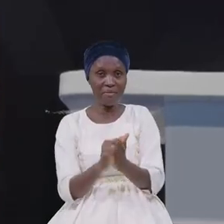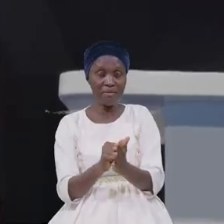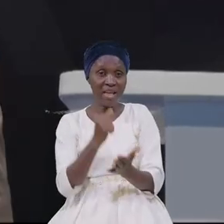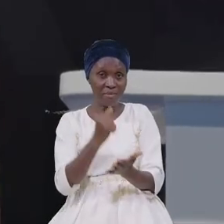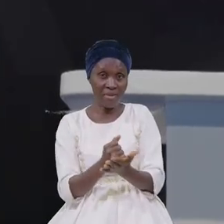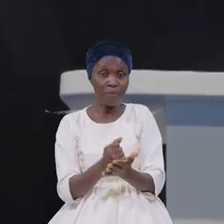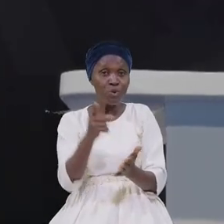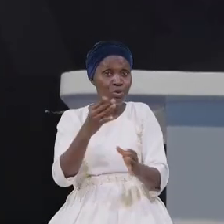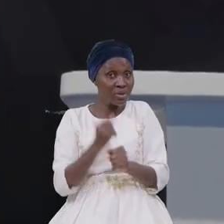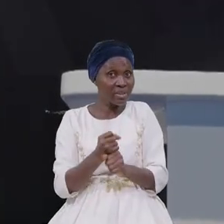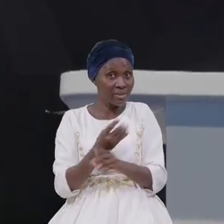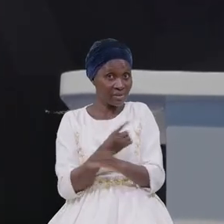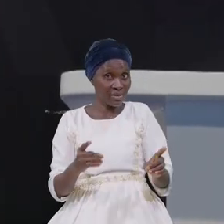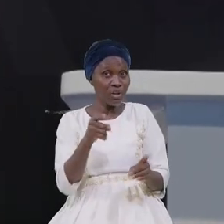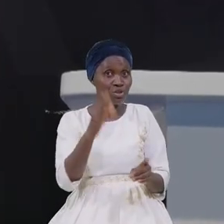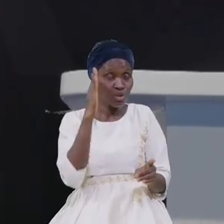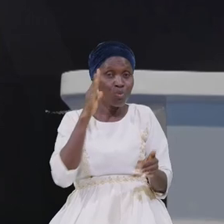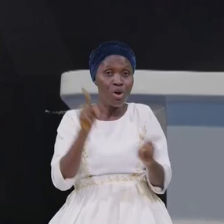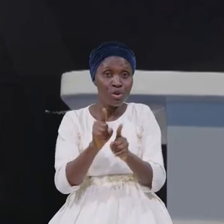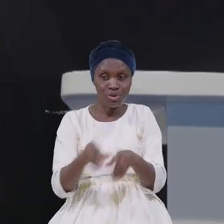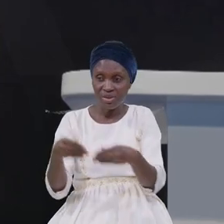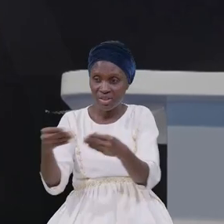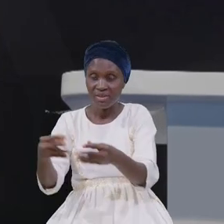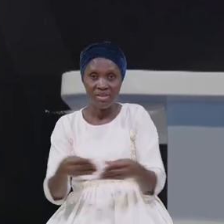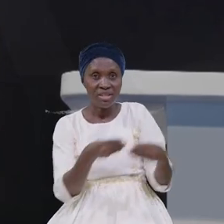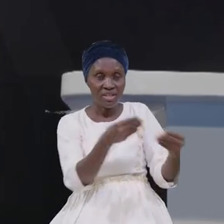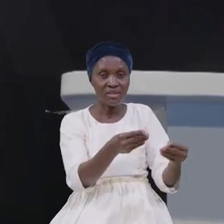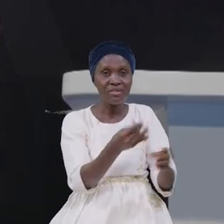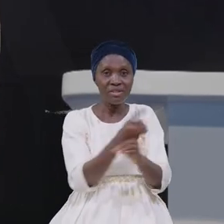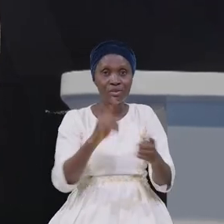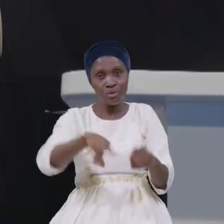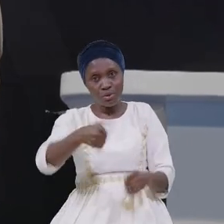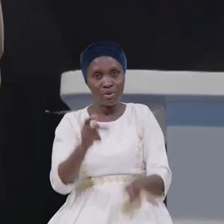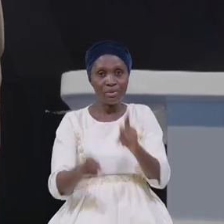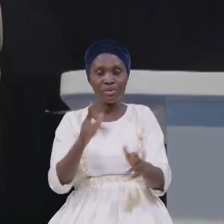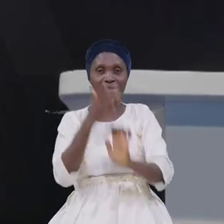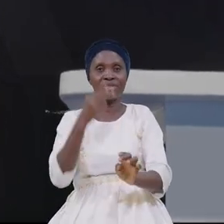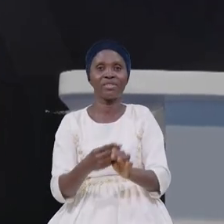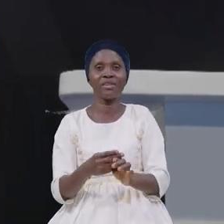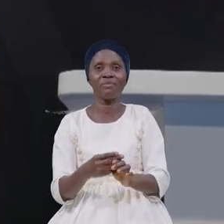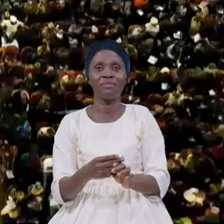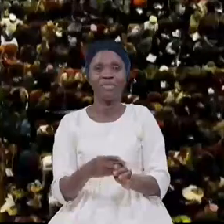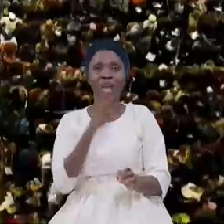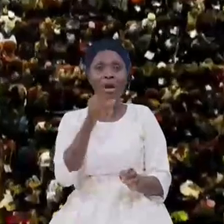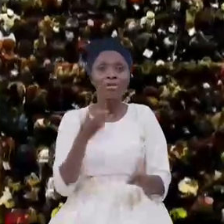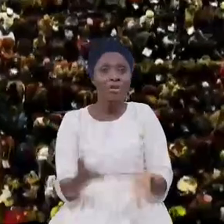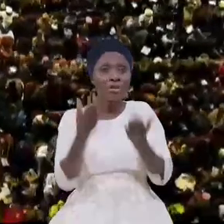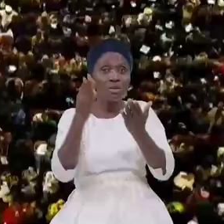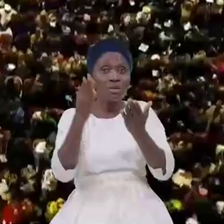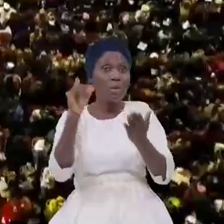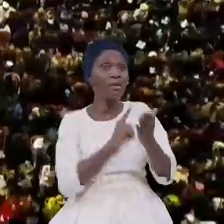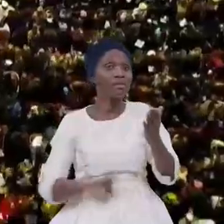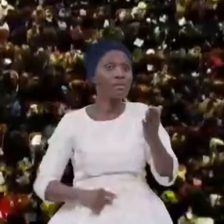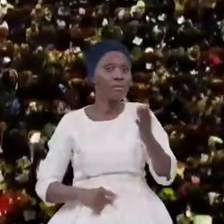aurez la délivrance. Vous allez offrir la délivrance aux autres. Où sont les gens là? Exaltés par Emmanuel ce soir.